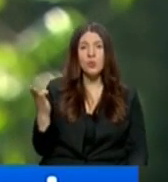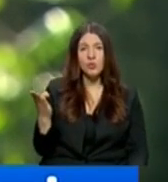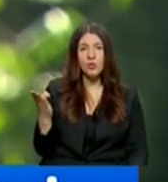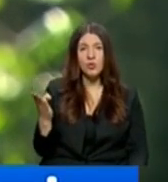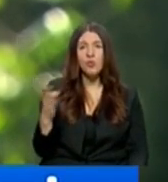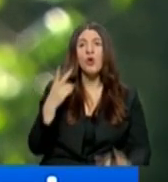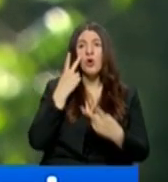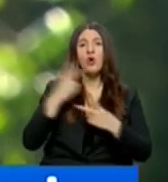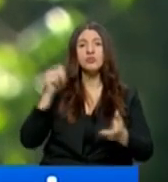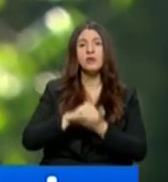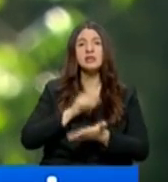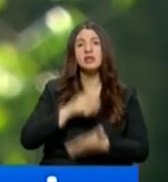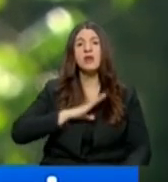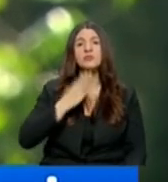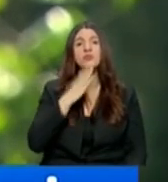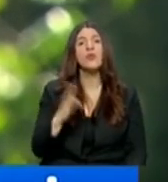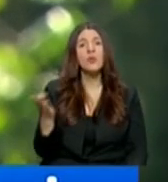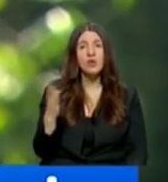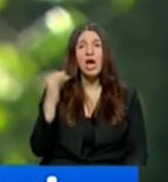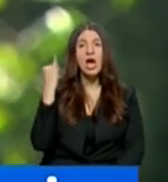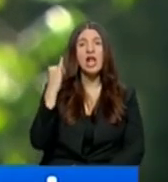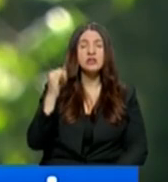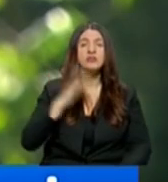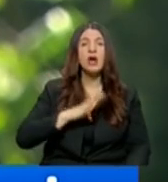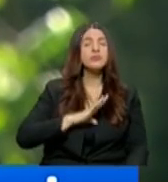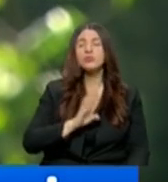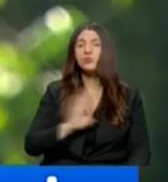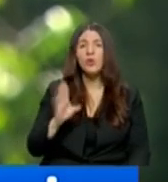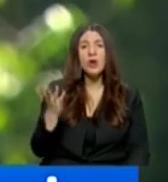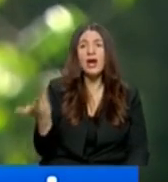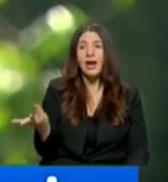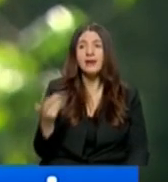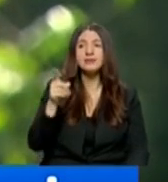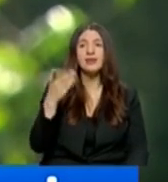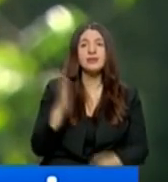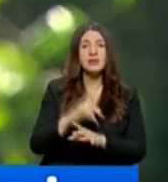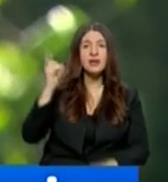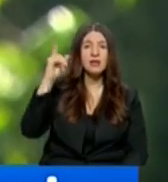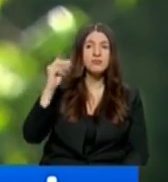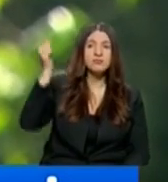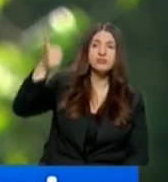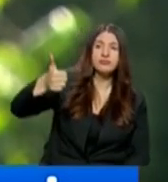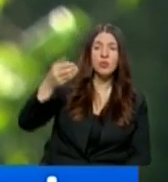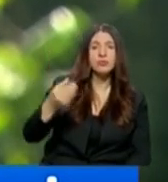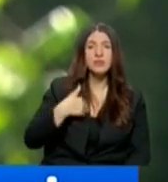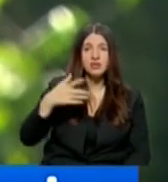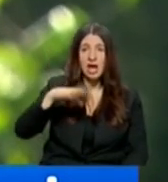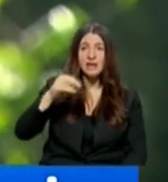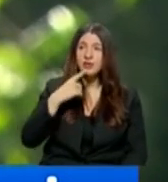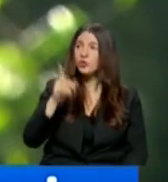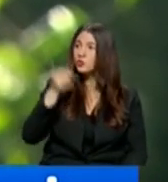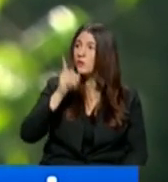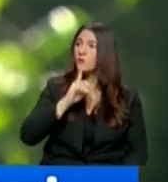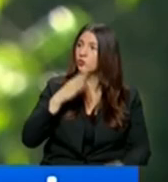edemiyorlar, özgür medyaya tahammül edemiyorlar, eleştiriye tahammül edemiyorlar. Peki o zaman sen neden iktidar oldun? Ben senin her dediğini